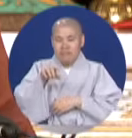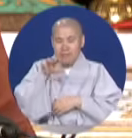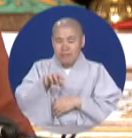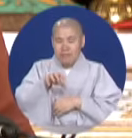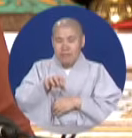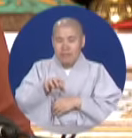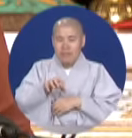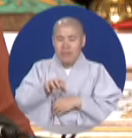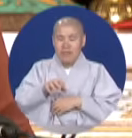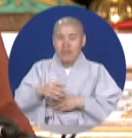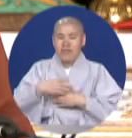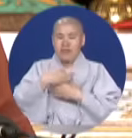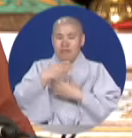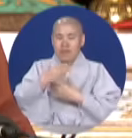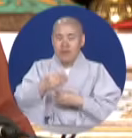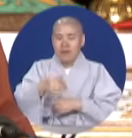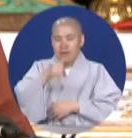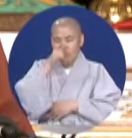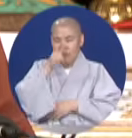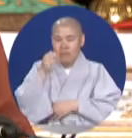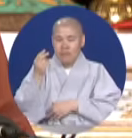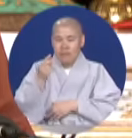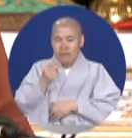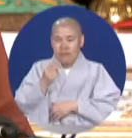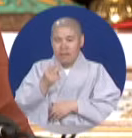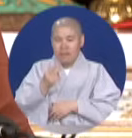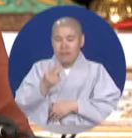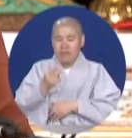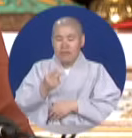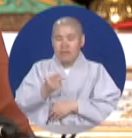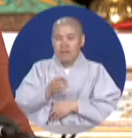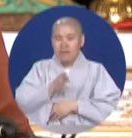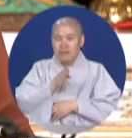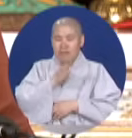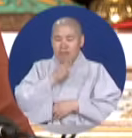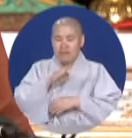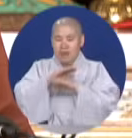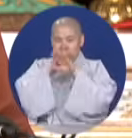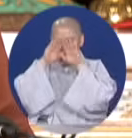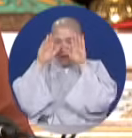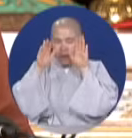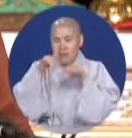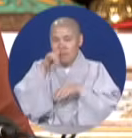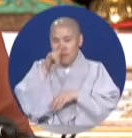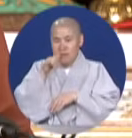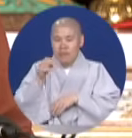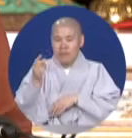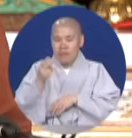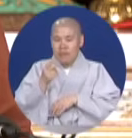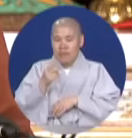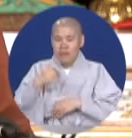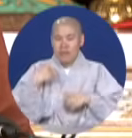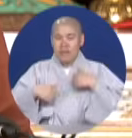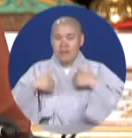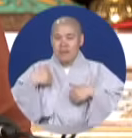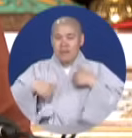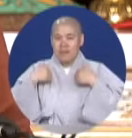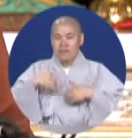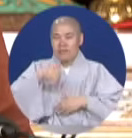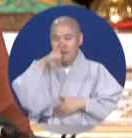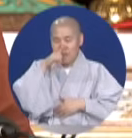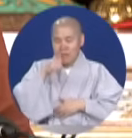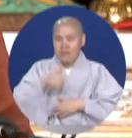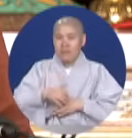여기에 그 편안함이 있고 아주 그 밝음이 있고 즐거움이 있습니다.